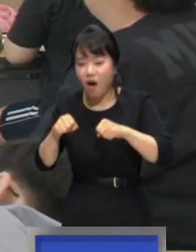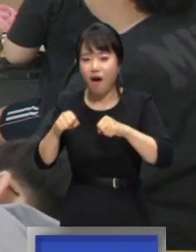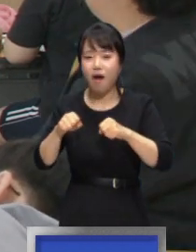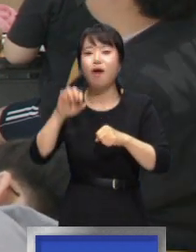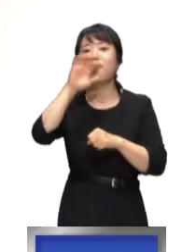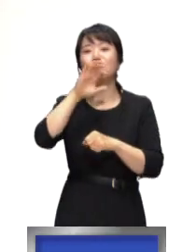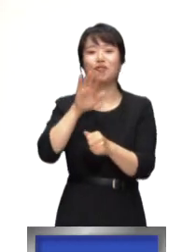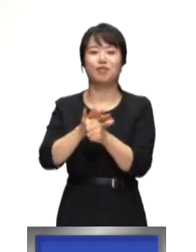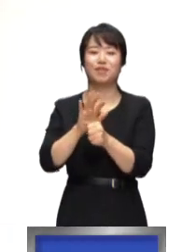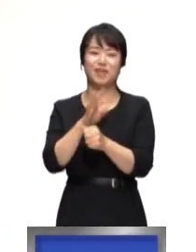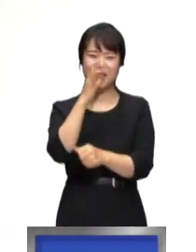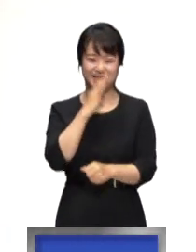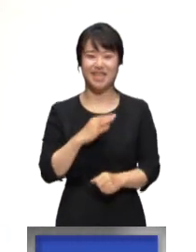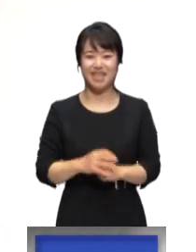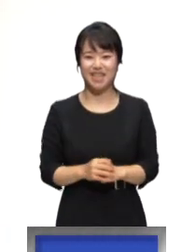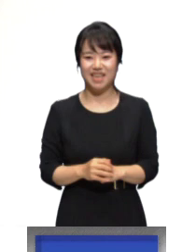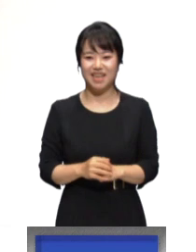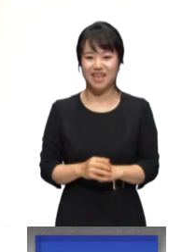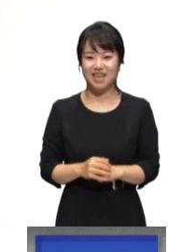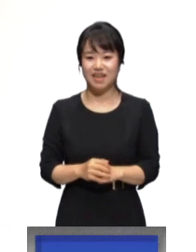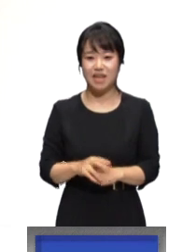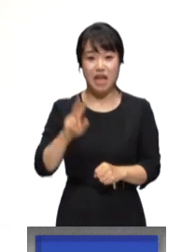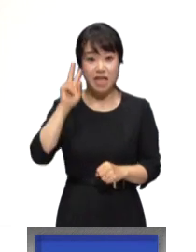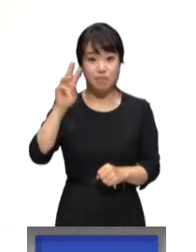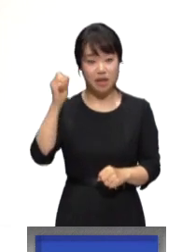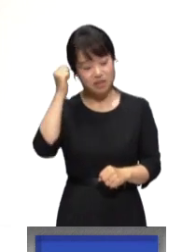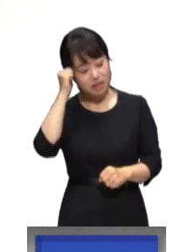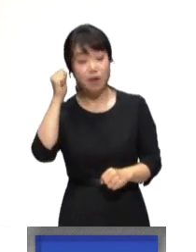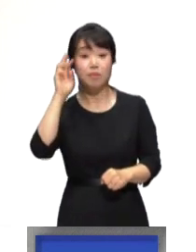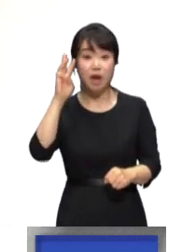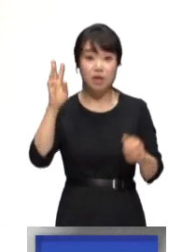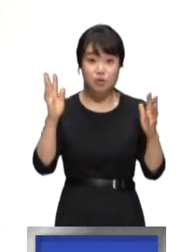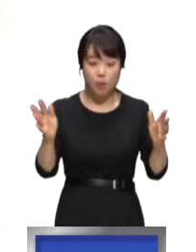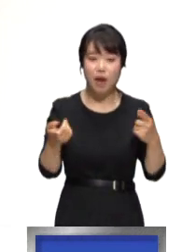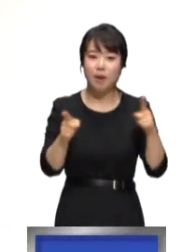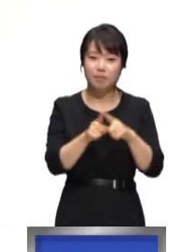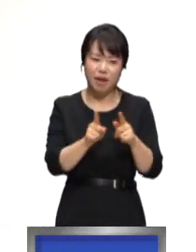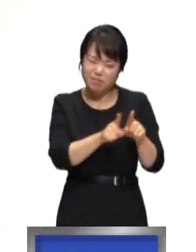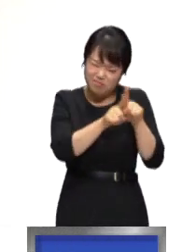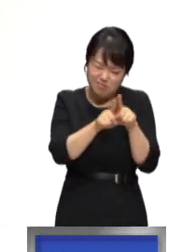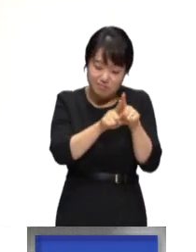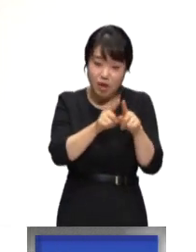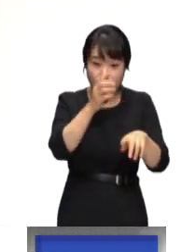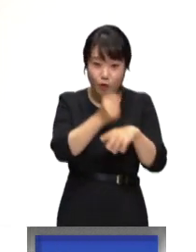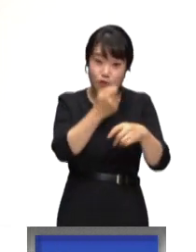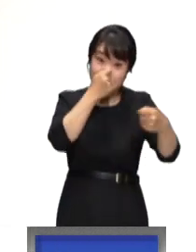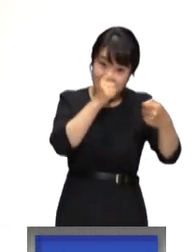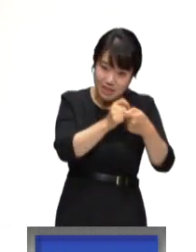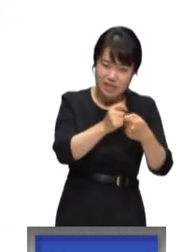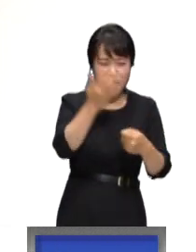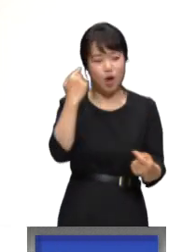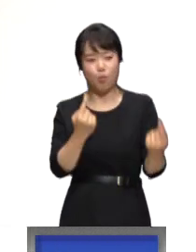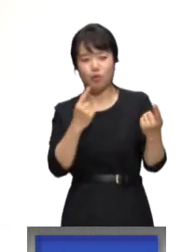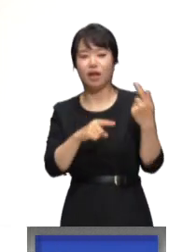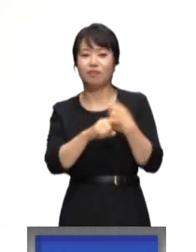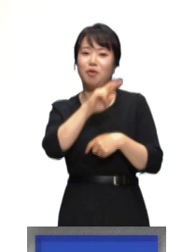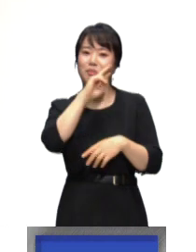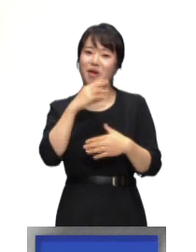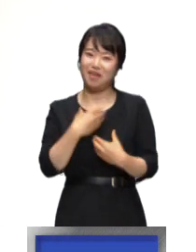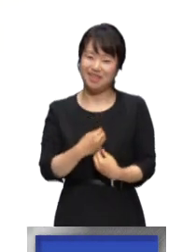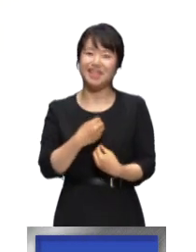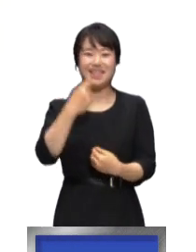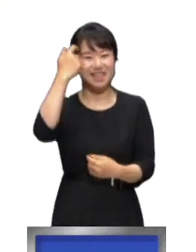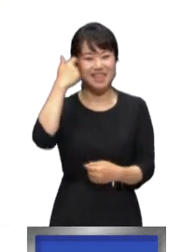있습니다. 2박 3일 동안 붙어 있으니까 약간의 친밀감도 생기고 확실히 전보다 더 편해진 것